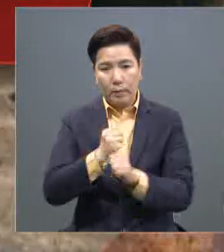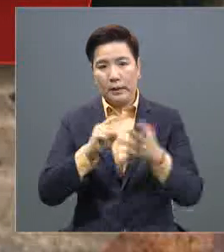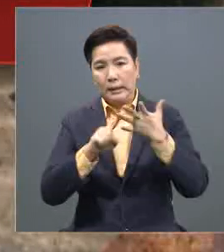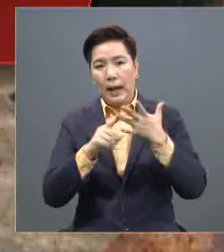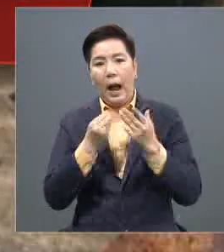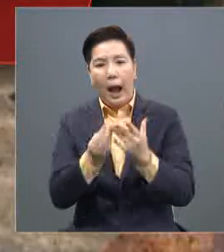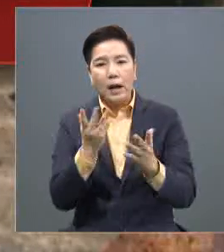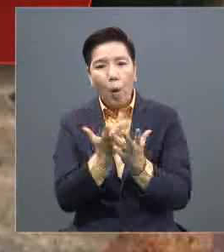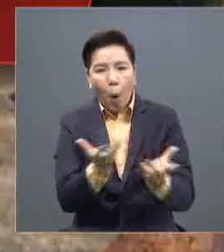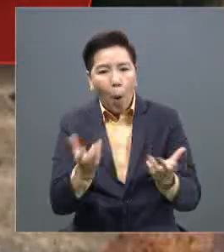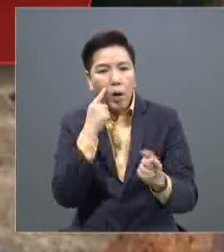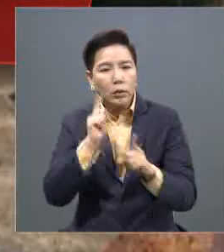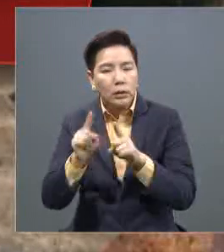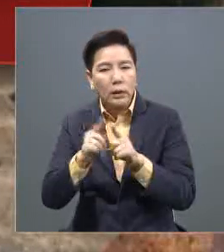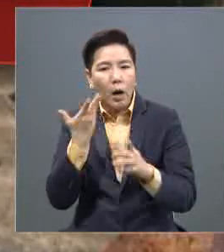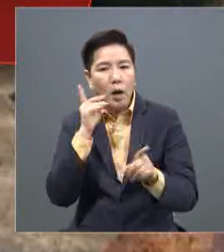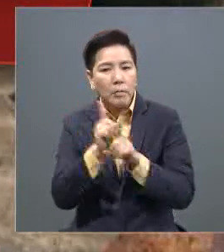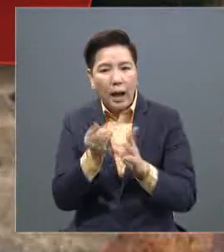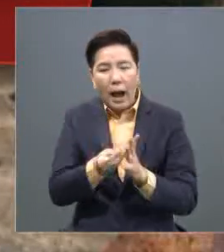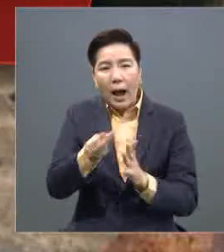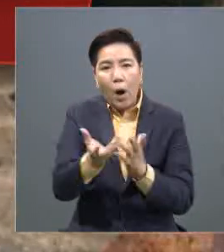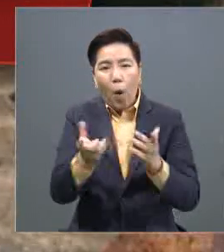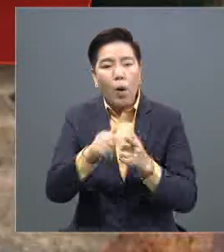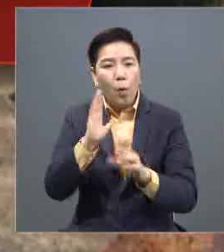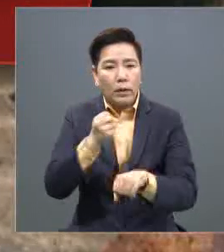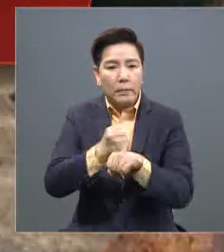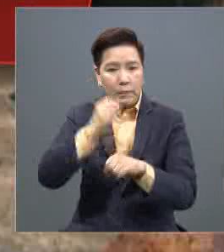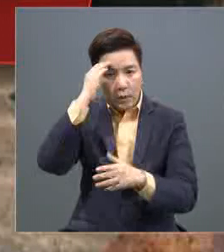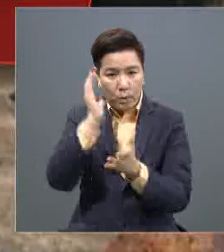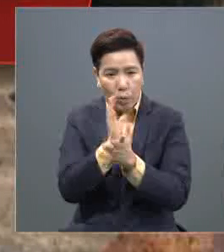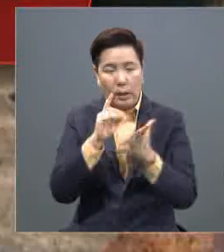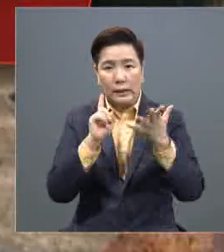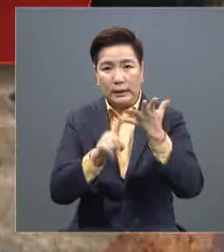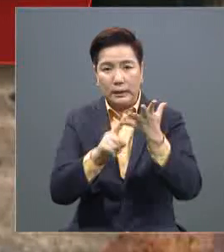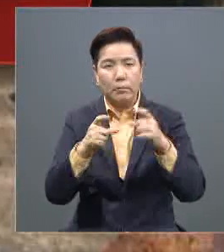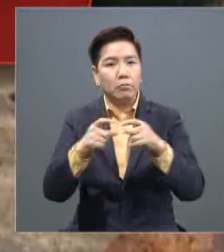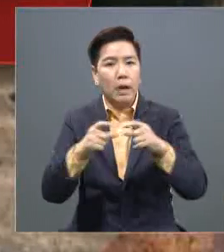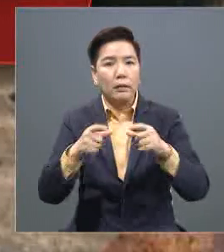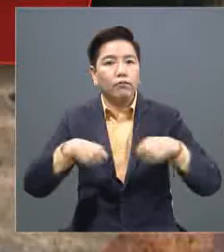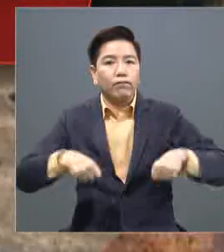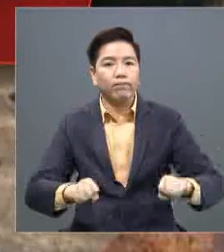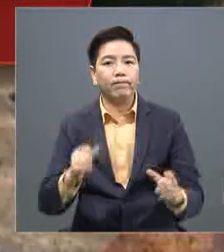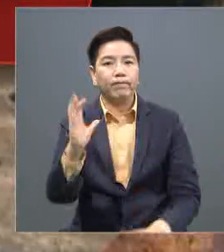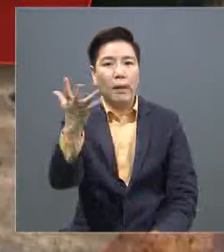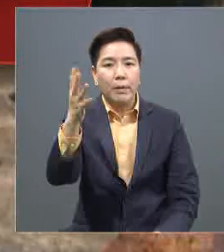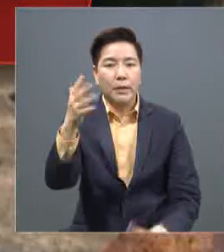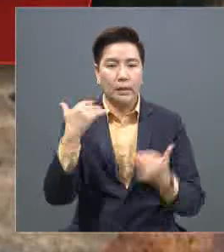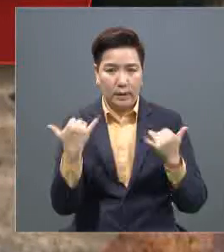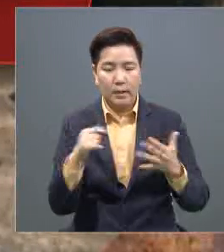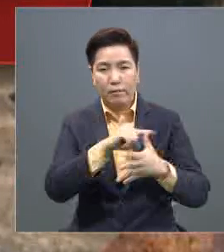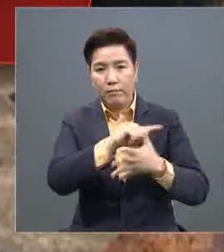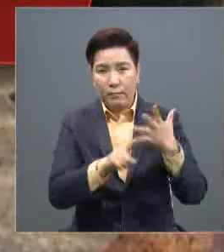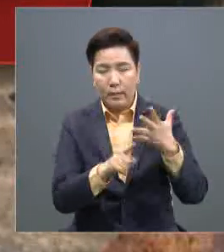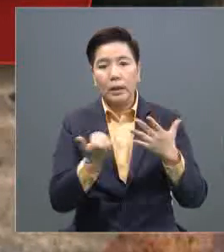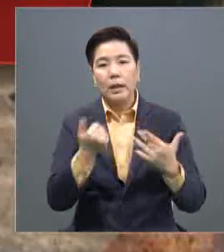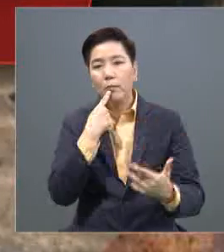ามให้ขอให้หรือรับว่าจะให้ทรัพย์สินแก่เจ้าพนักงานและขับรถโดยไม่มีใบอนุญาตขับรถวันนี้